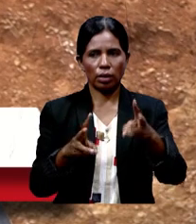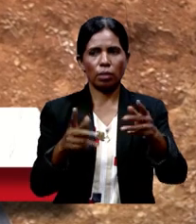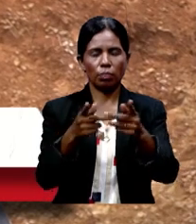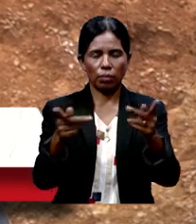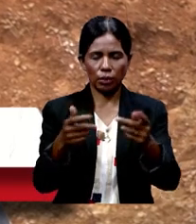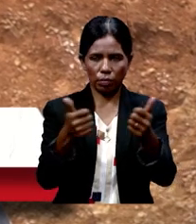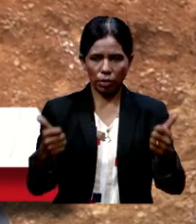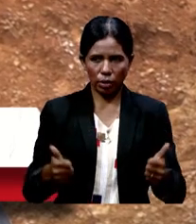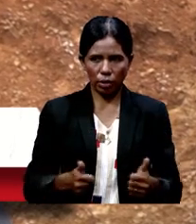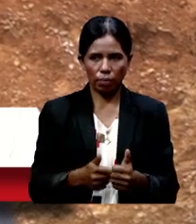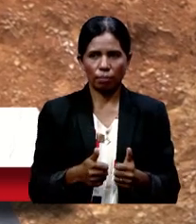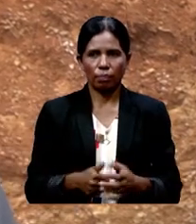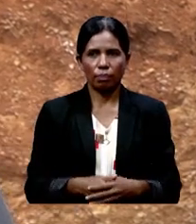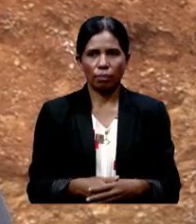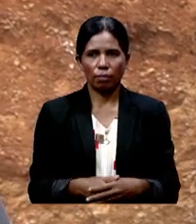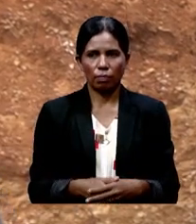administratifu.